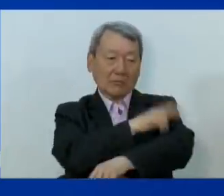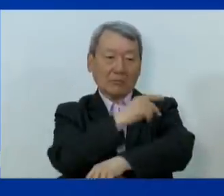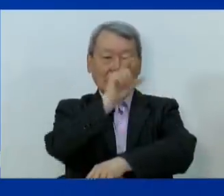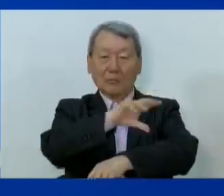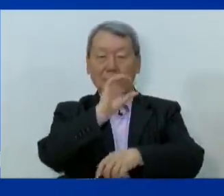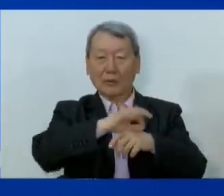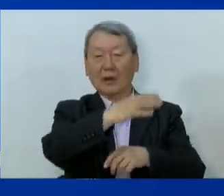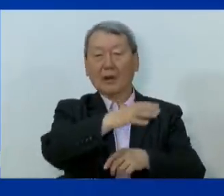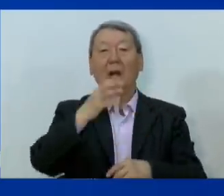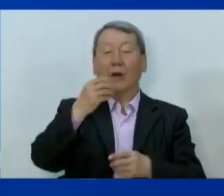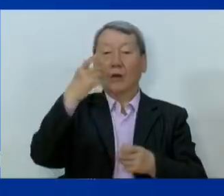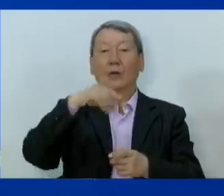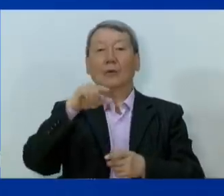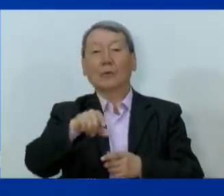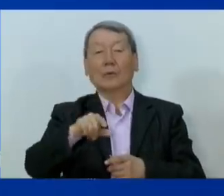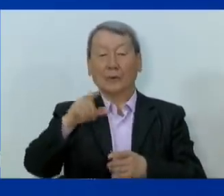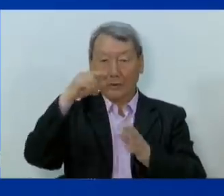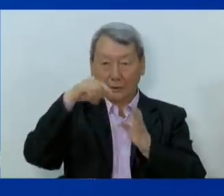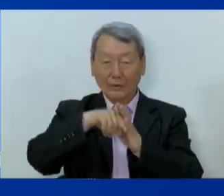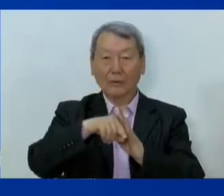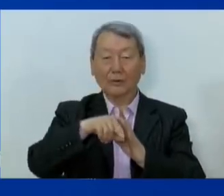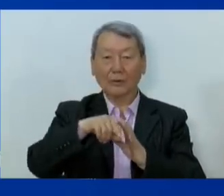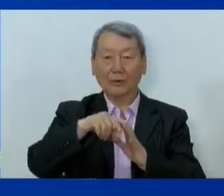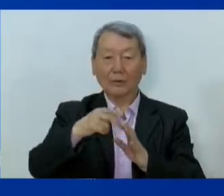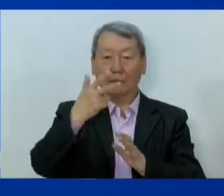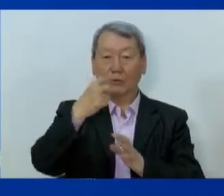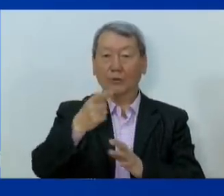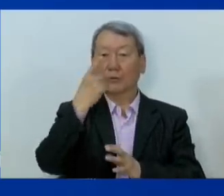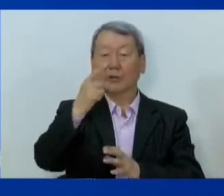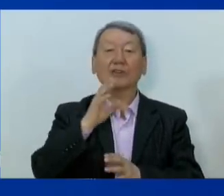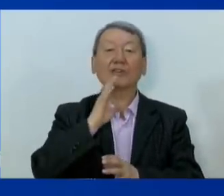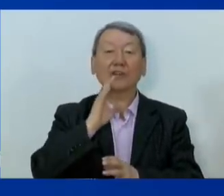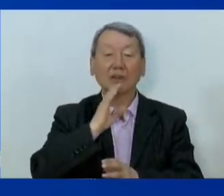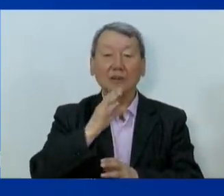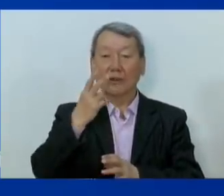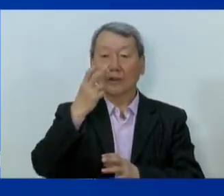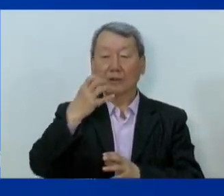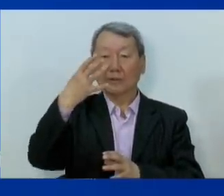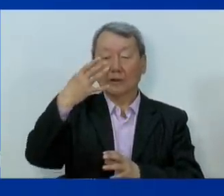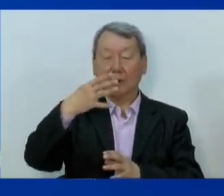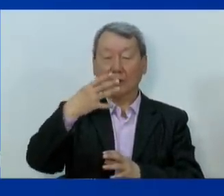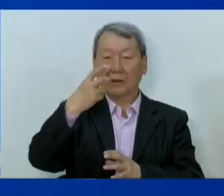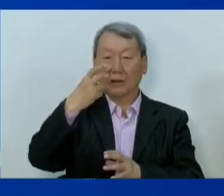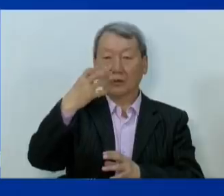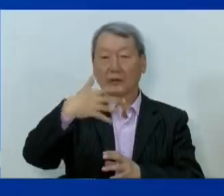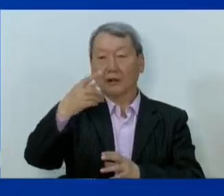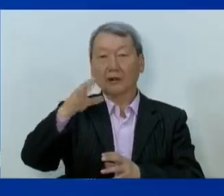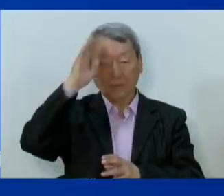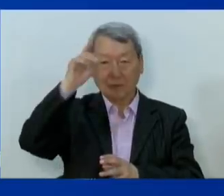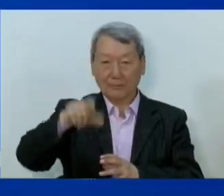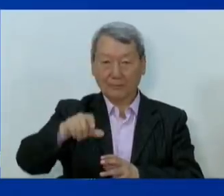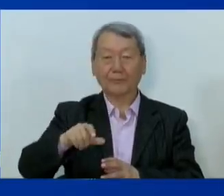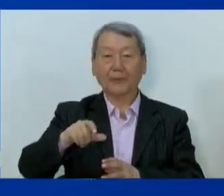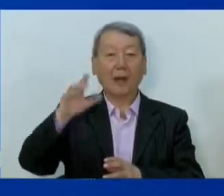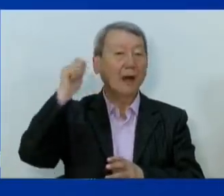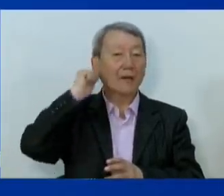ұшырылардың 301 айылгиш ол ұтат, 253 үркек, 10 жашқырағы